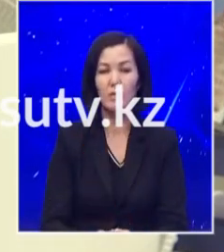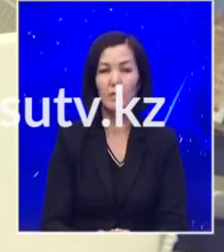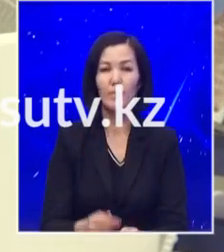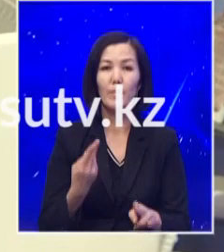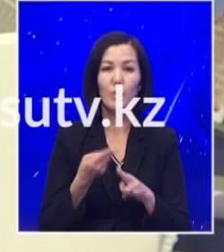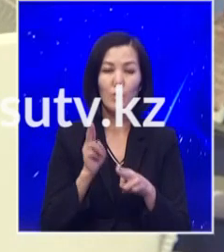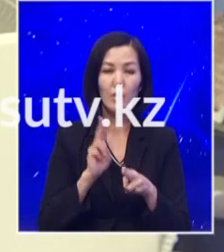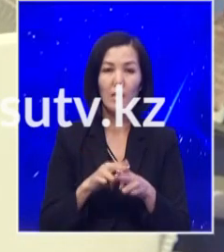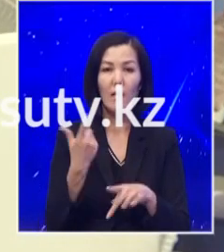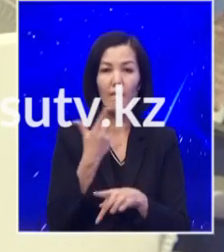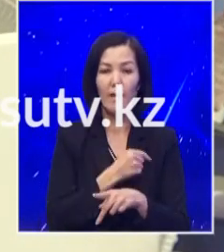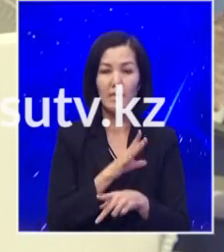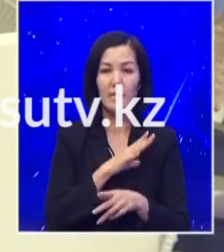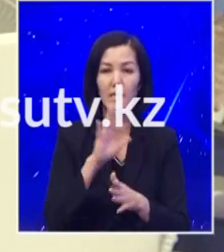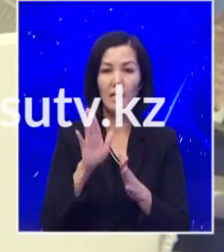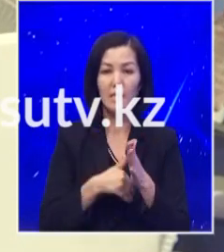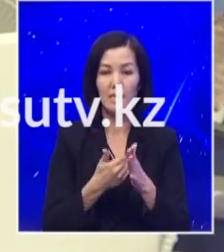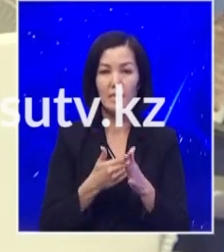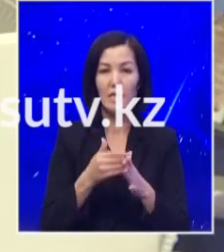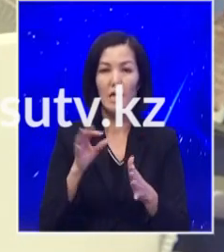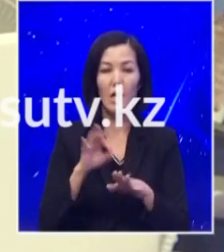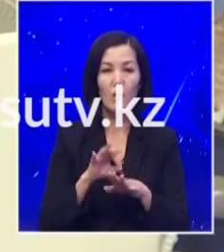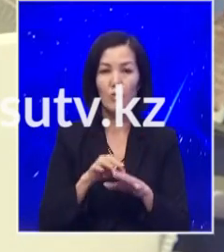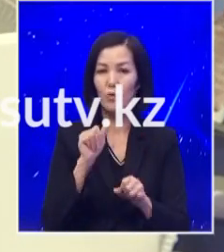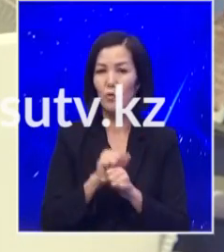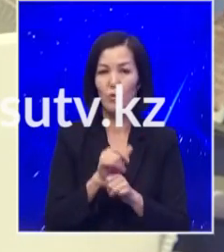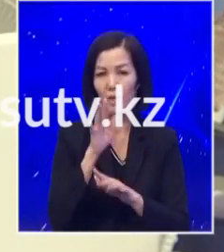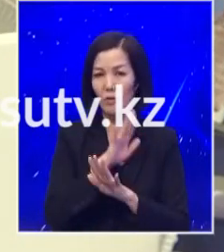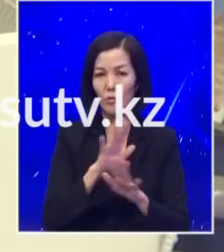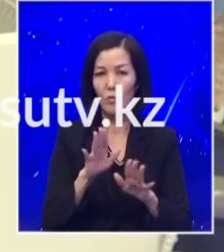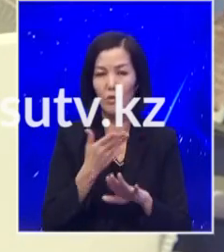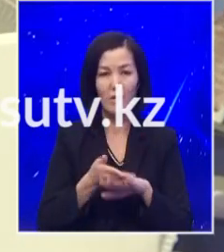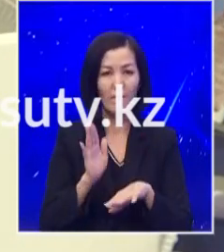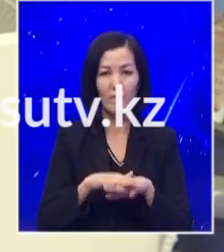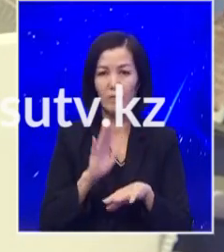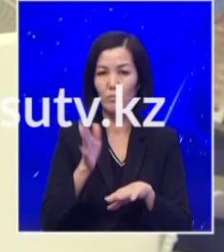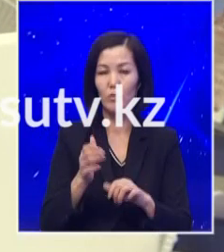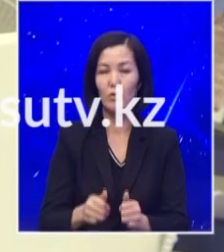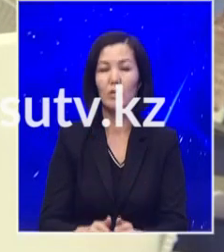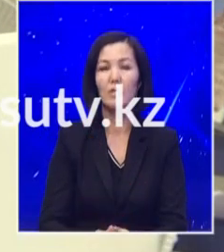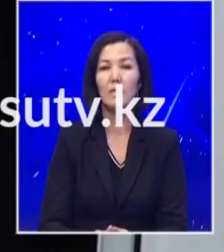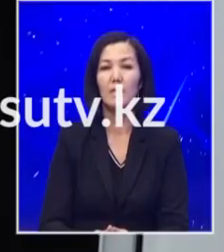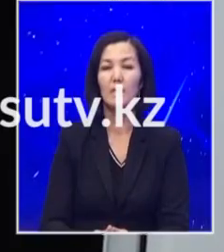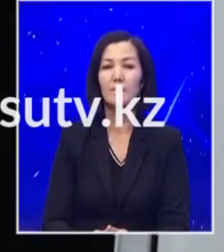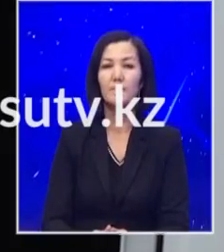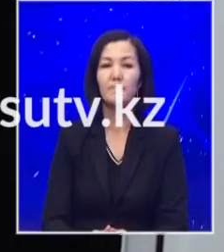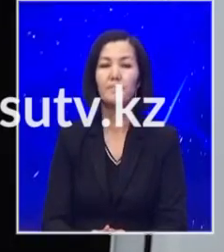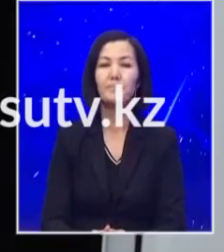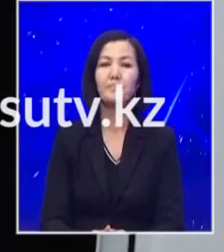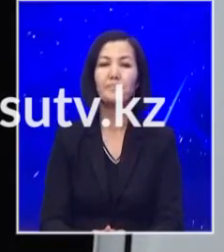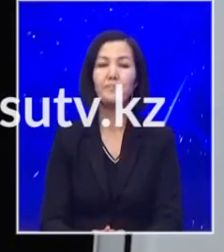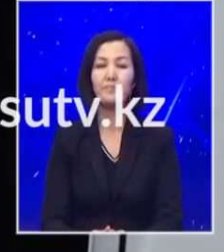Өйткені вакцинасыз біз осы жаман ауруды, COVID-19-ті біз жеңе алмаймыз.